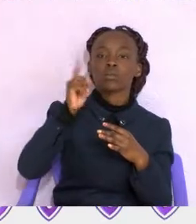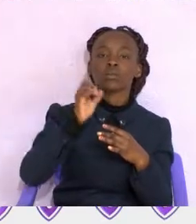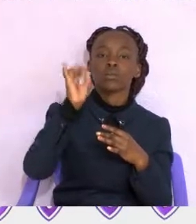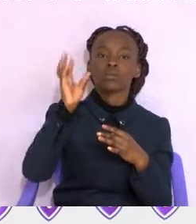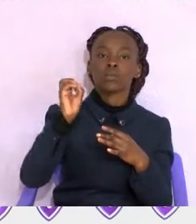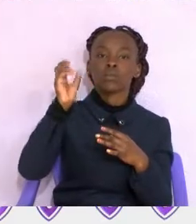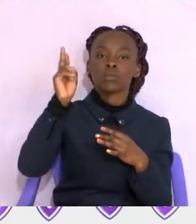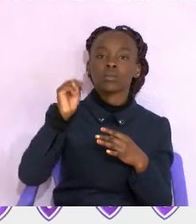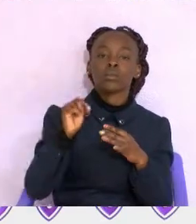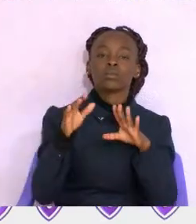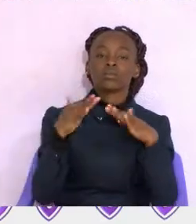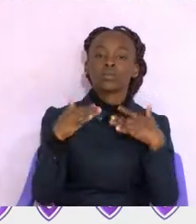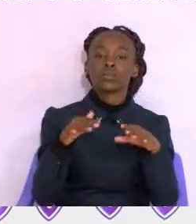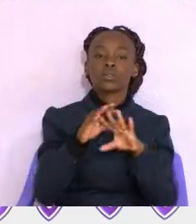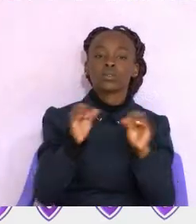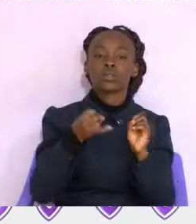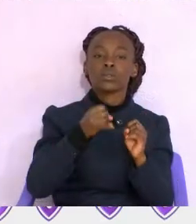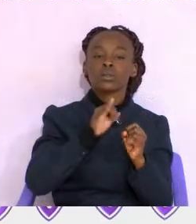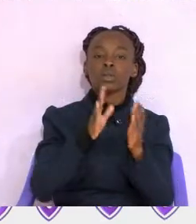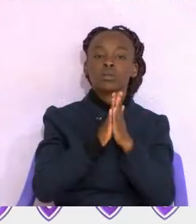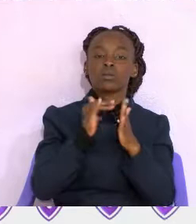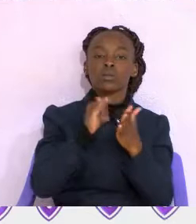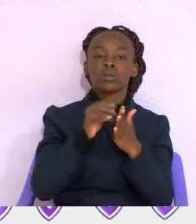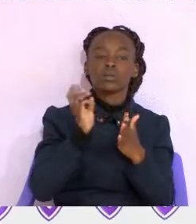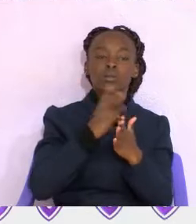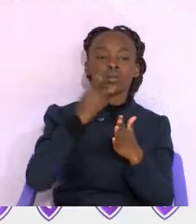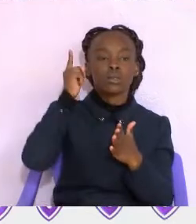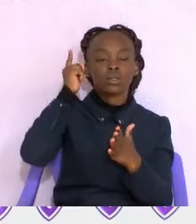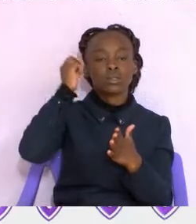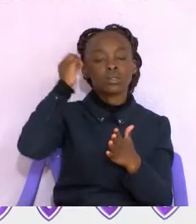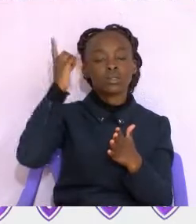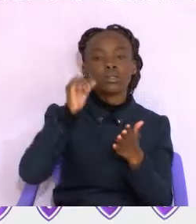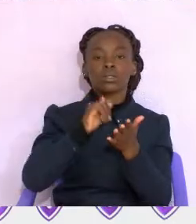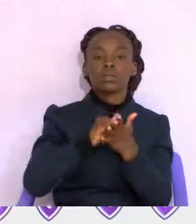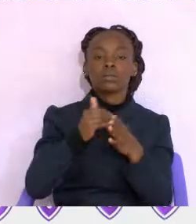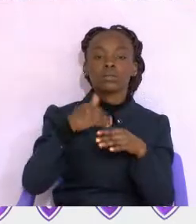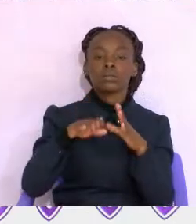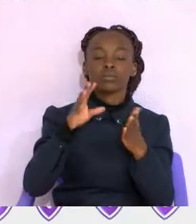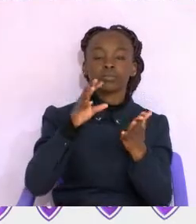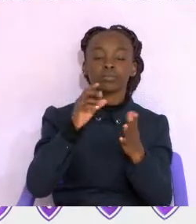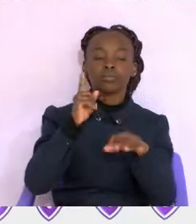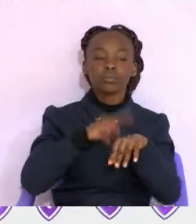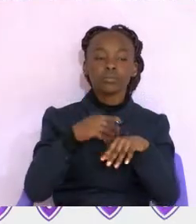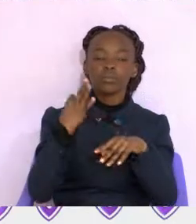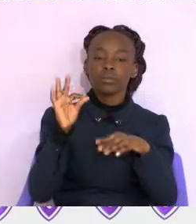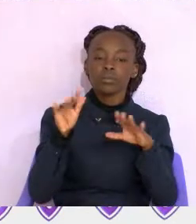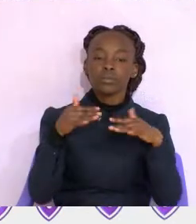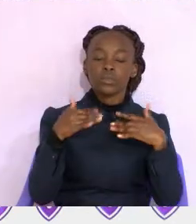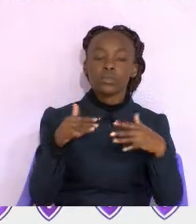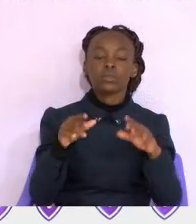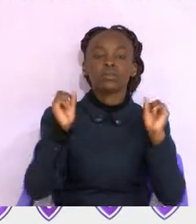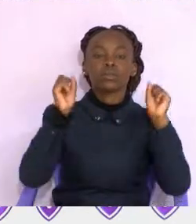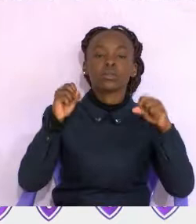kamwe. Na ni maombi yangu, wapendwa, tukaweze kuelewa kwamba hata kwa majira ya kuyumbayumba,